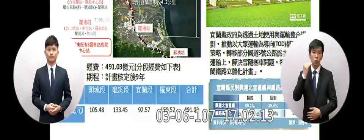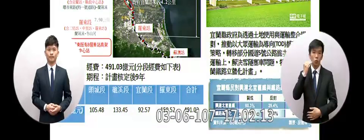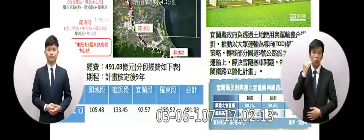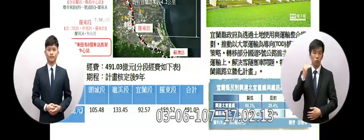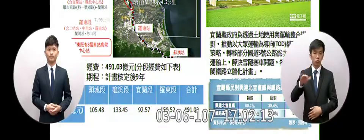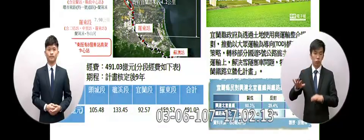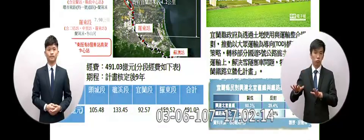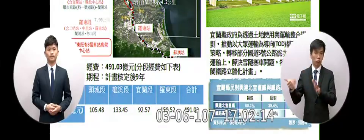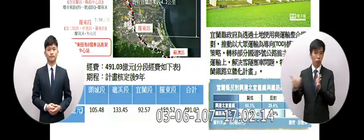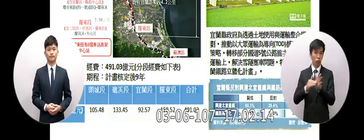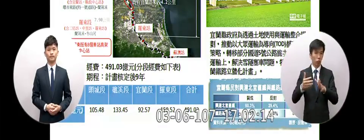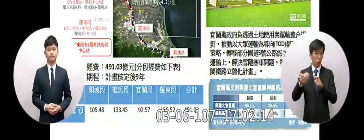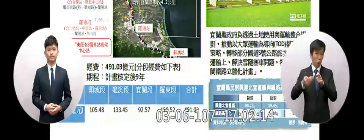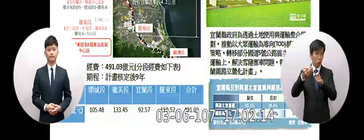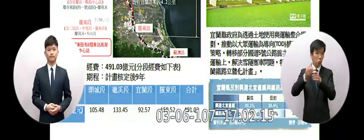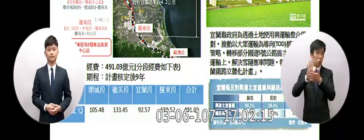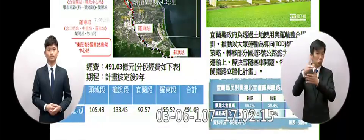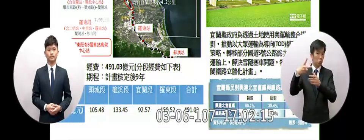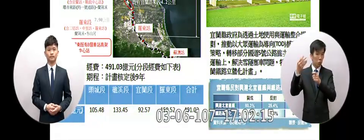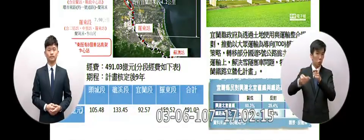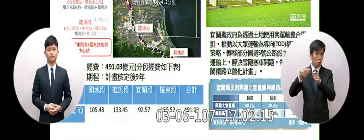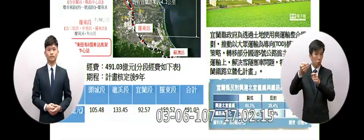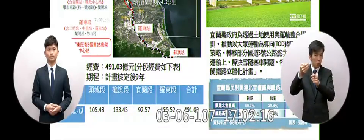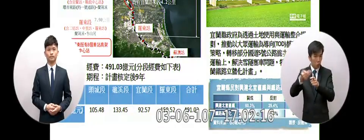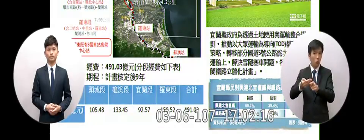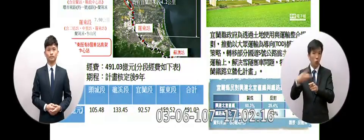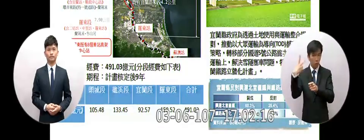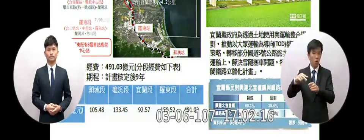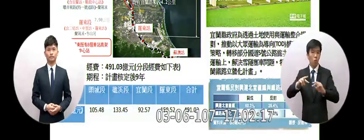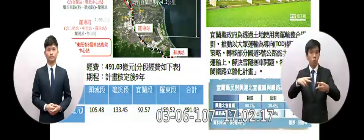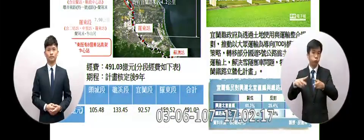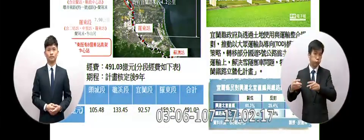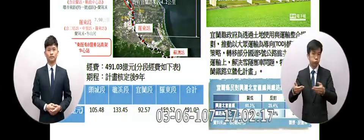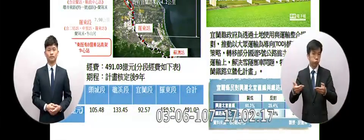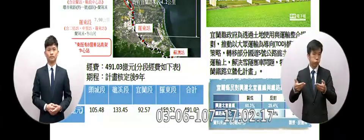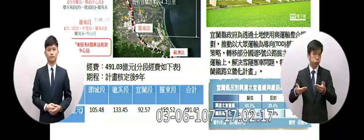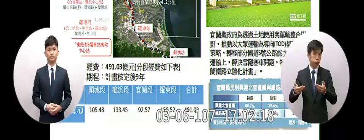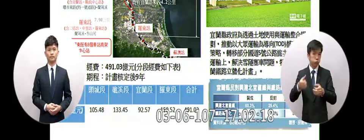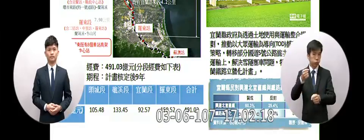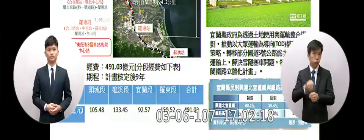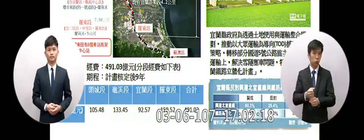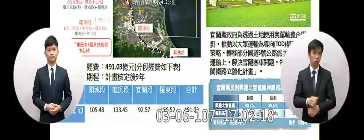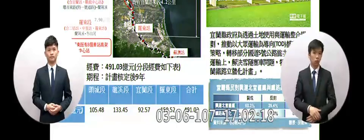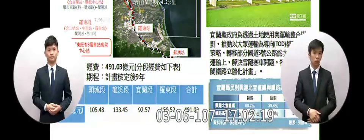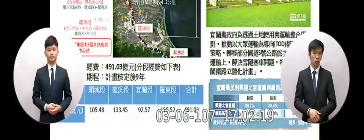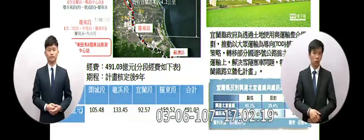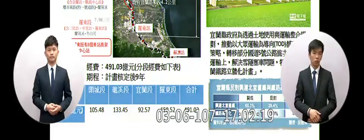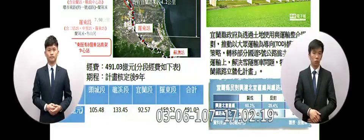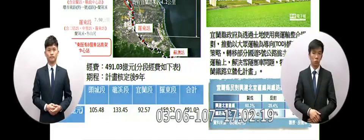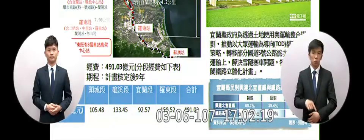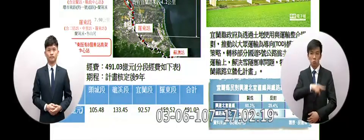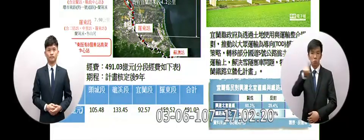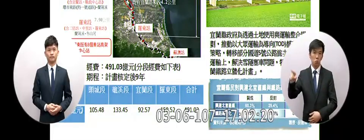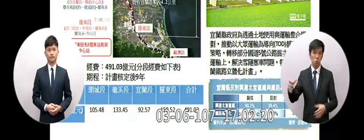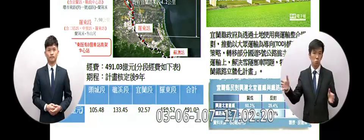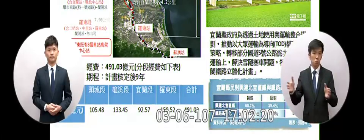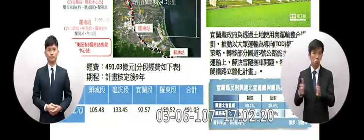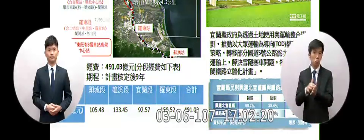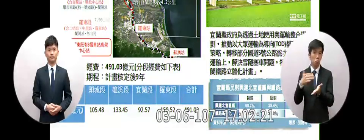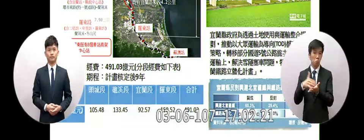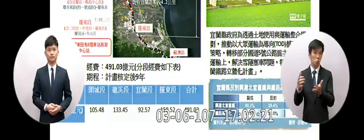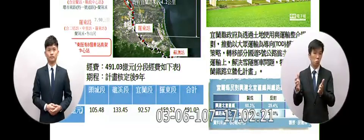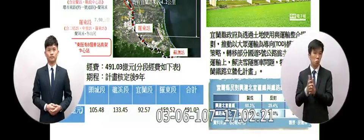哦，还要再9年才帮我完成呢。那这样算起来哈，算起来我不晓得几年了。我